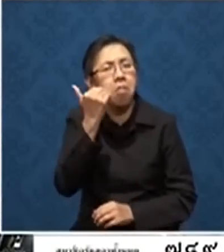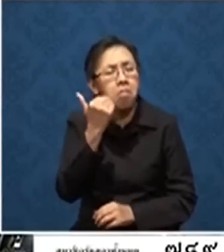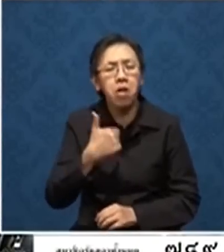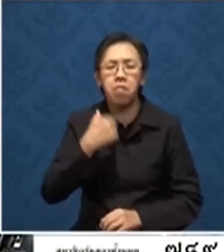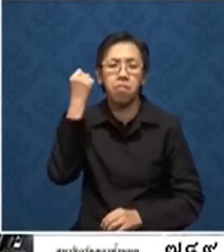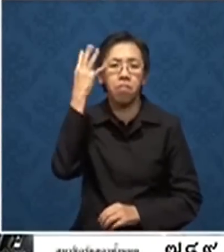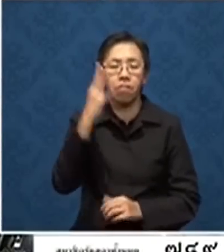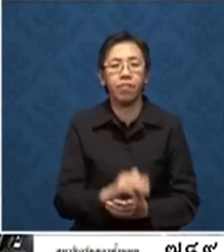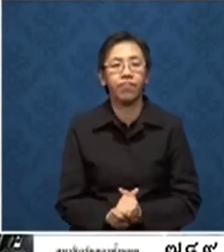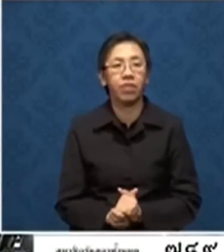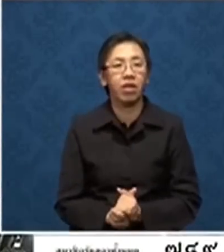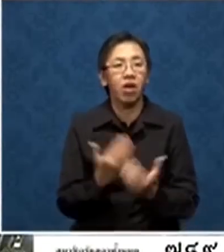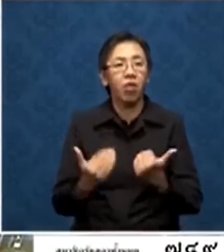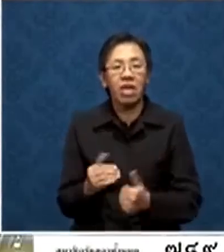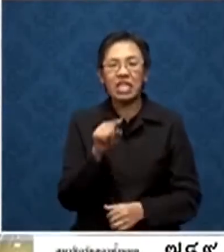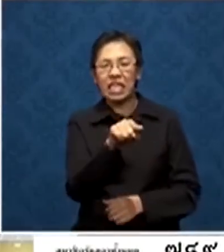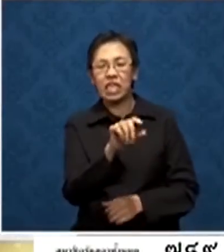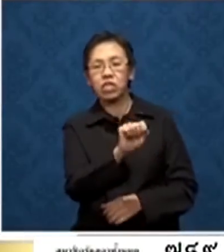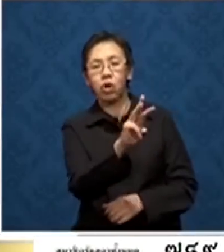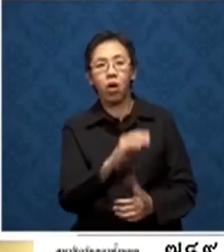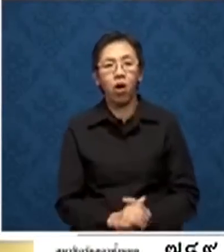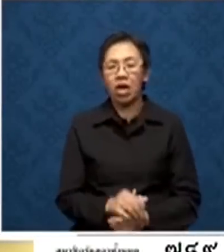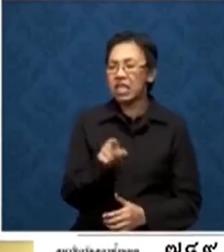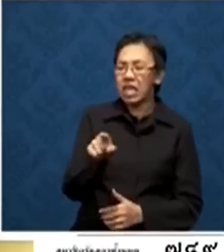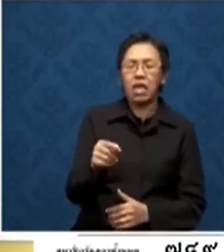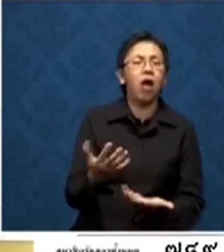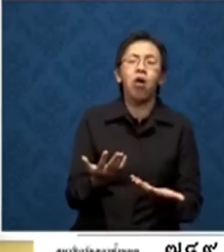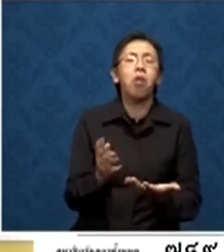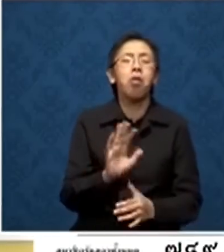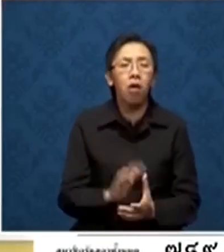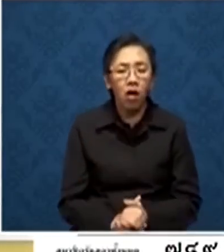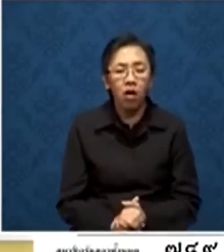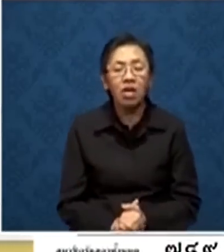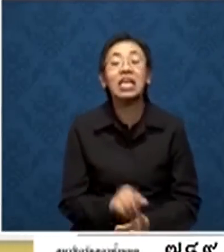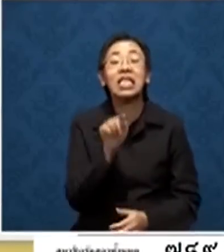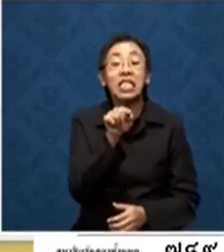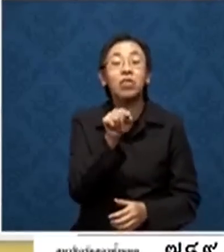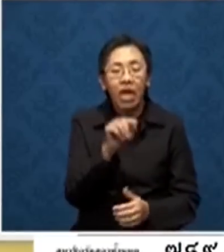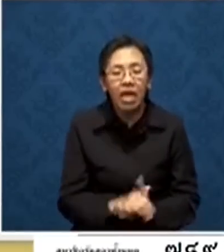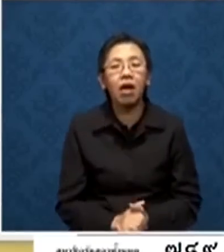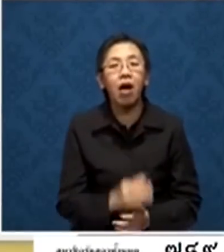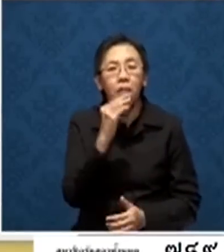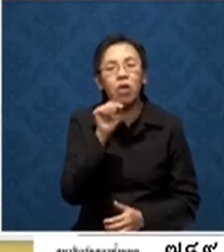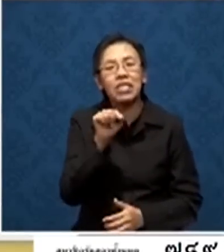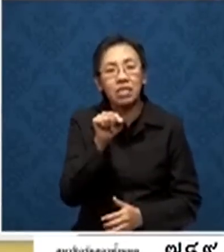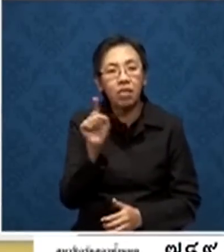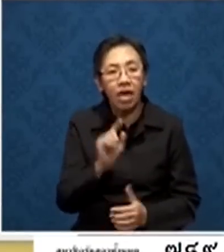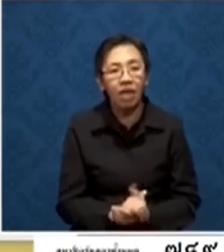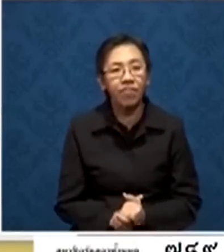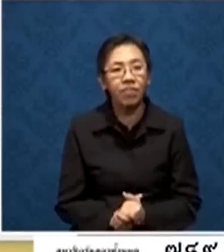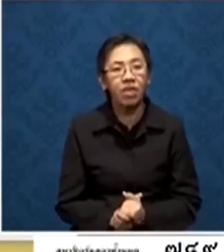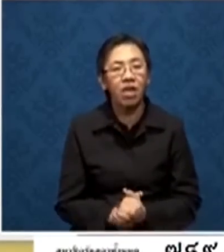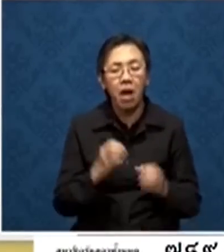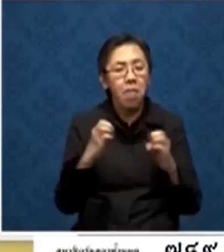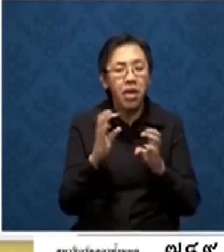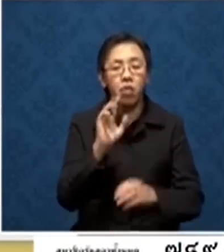วันนี้เนี่ยจำเป็นต้องไปชี้ที่สวไม่ต้องมาชี้ที่คนฝั่งนี้ครับชี้ที่ตัวท่านเองท่านหลุดคำนี้คำเดียวว่าไม่ยุ่ง